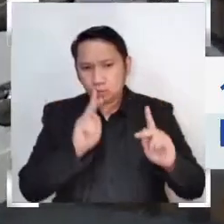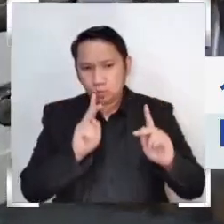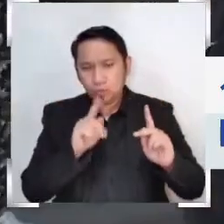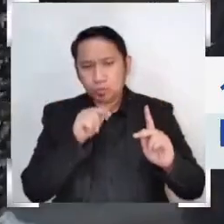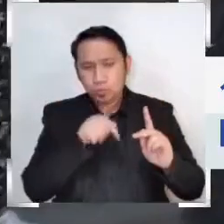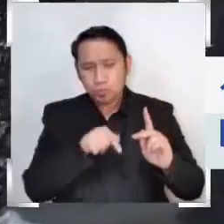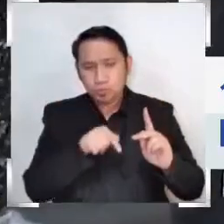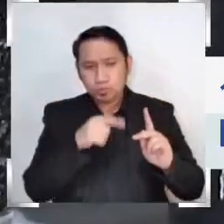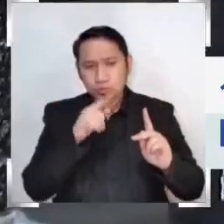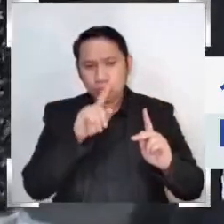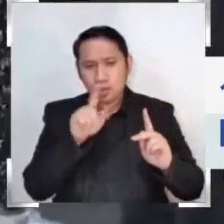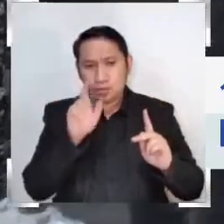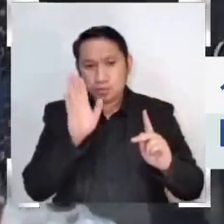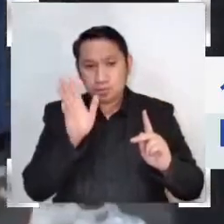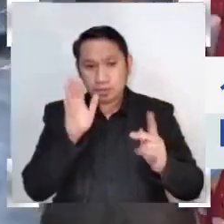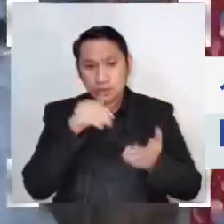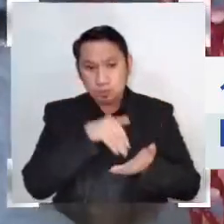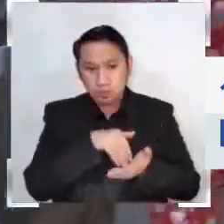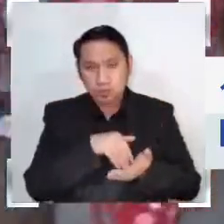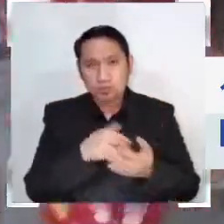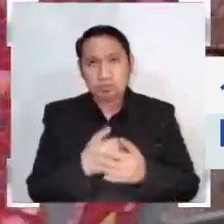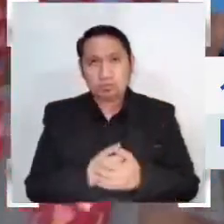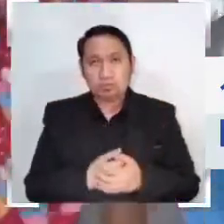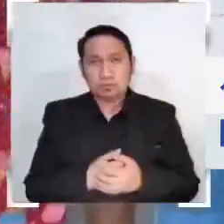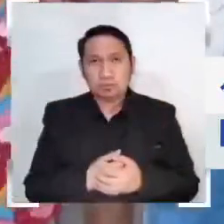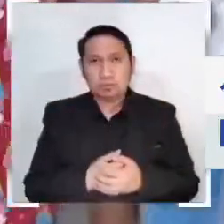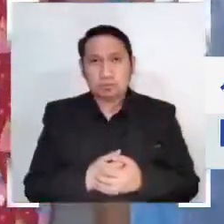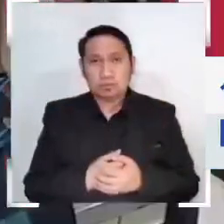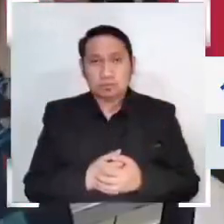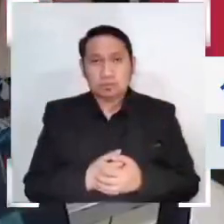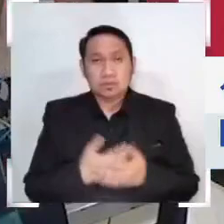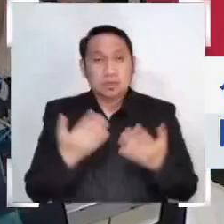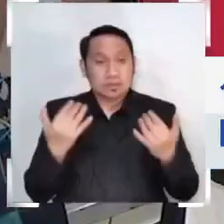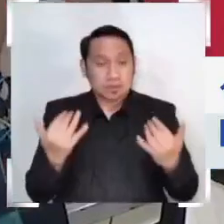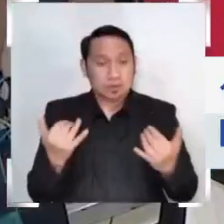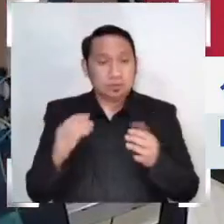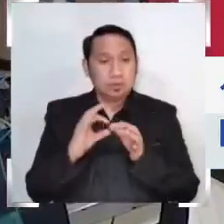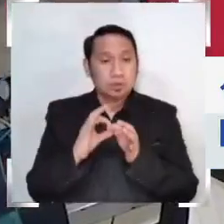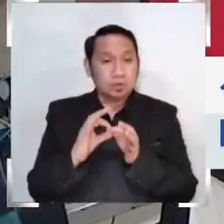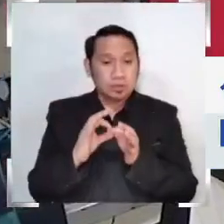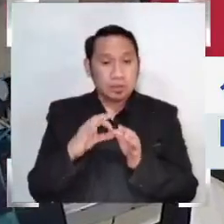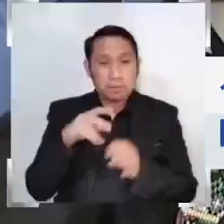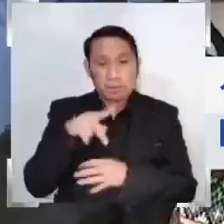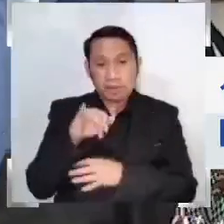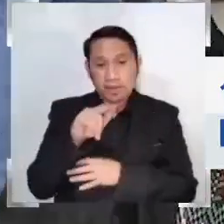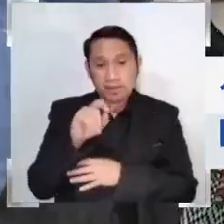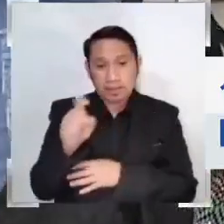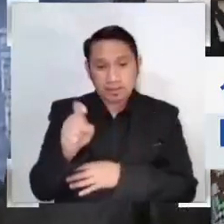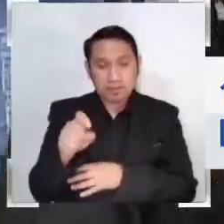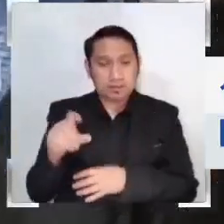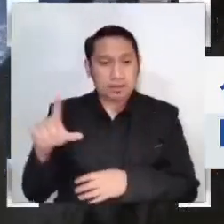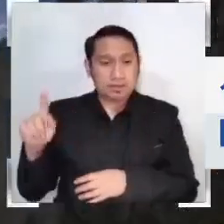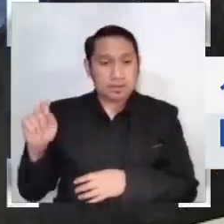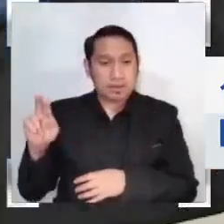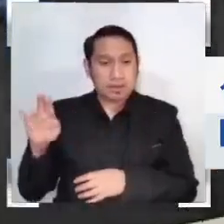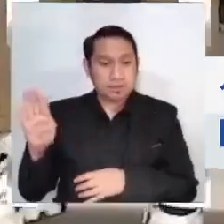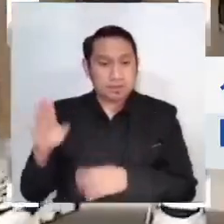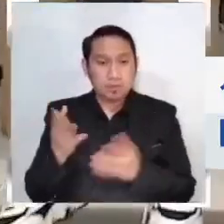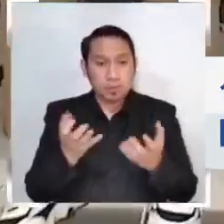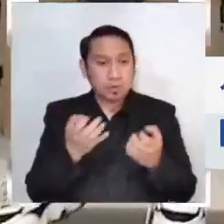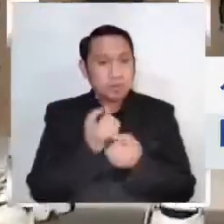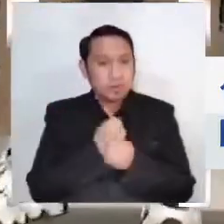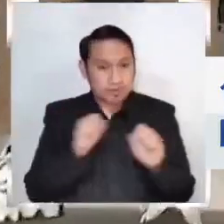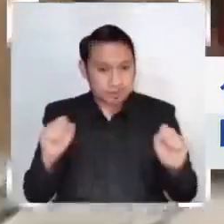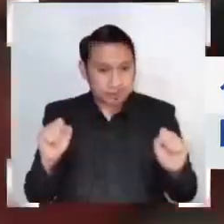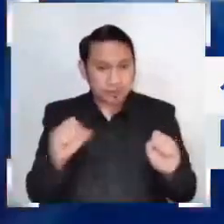sa nakalipas na 2 taon na bukas ang mga sementeryo. Kaya nakikipag-ugnayan ng PITX sa LTFRB para masigurong ligtas at sapat ang mga